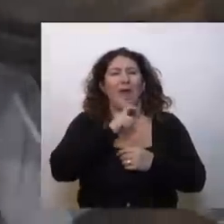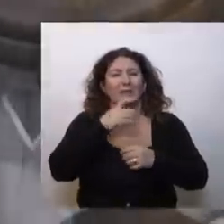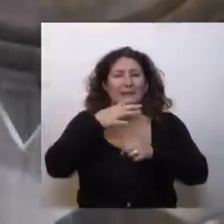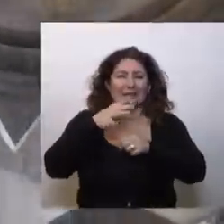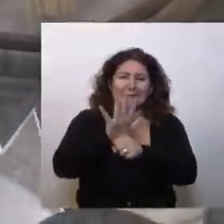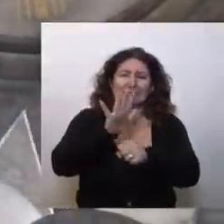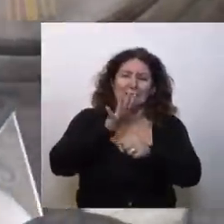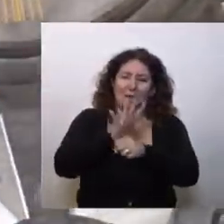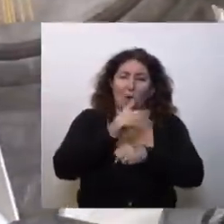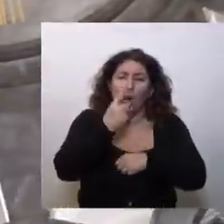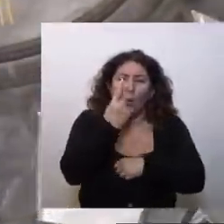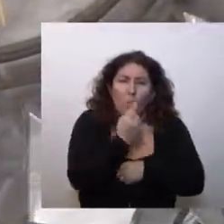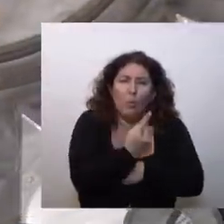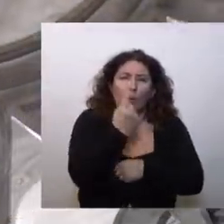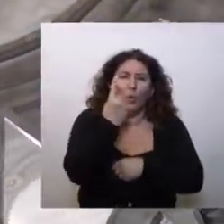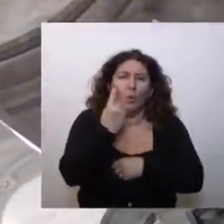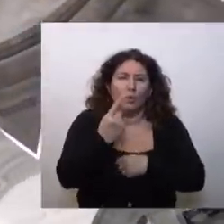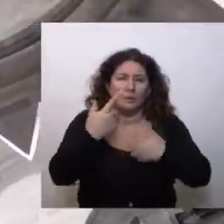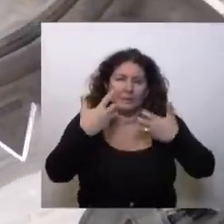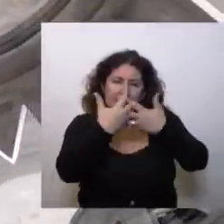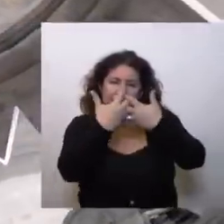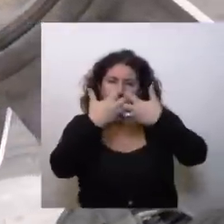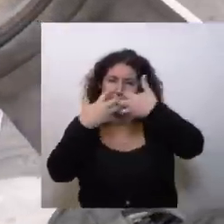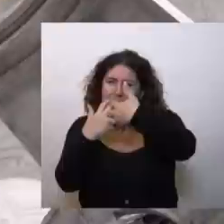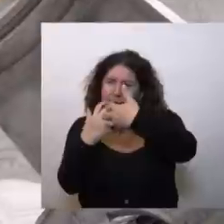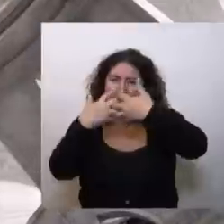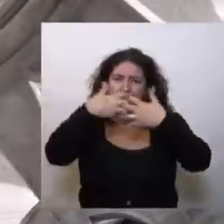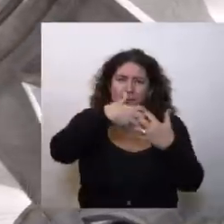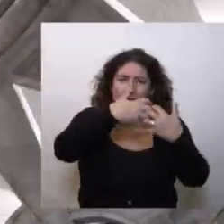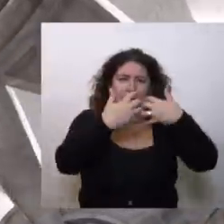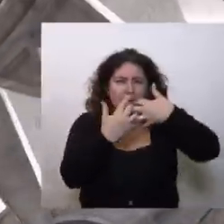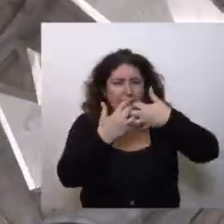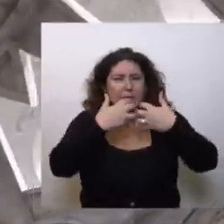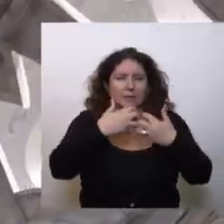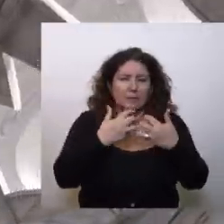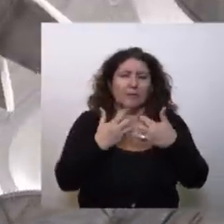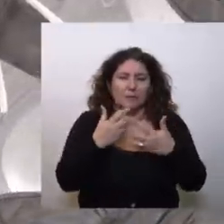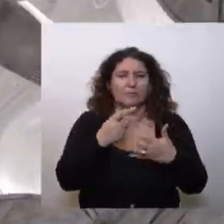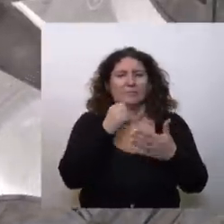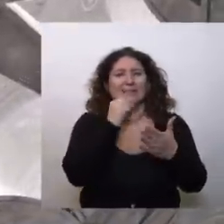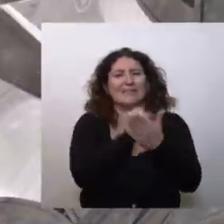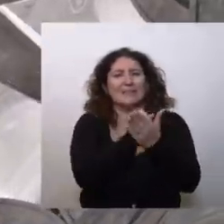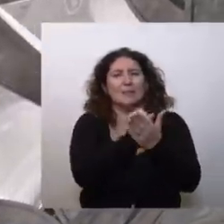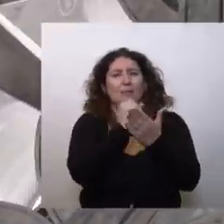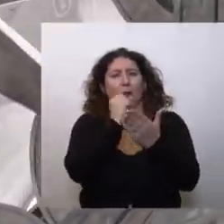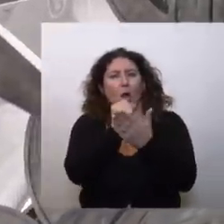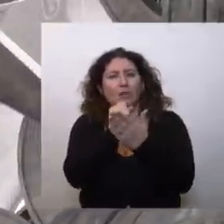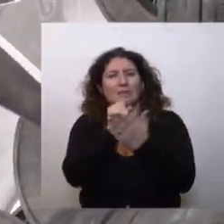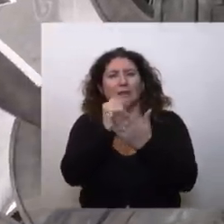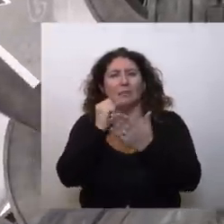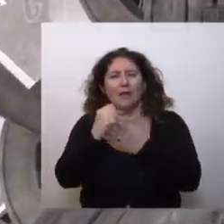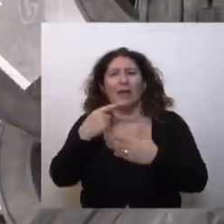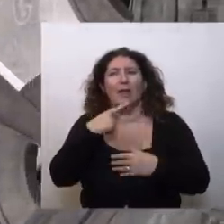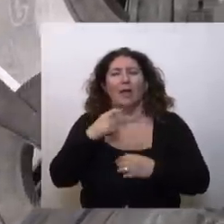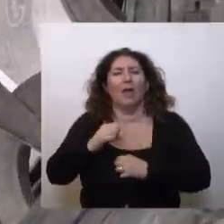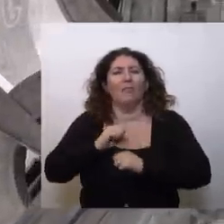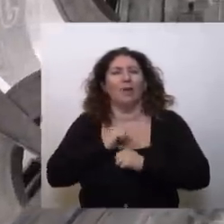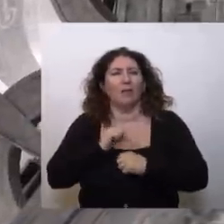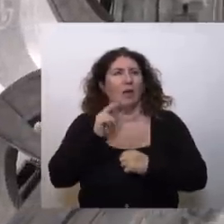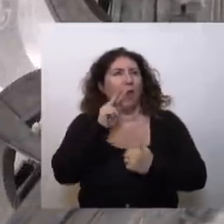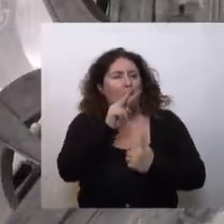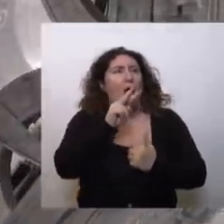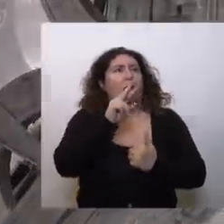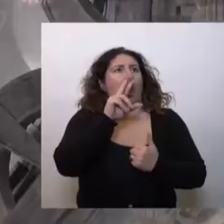scolpite una per una, incastrate una sull'altra, dei simboli che i fedeli potevano riconoscere in ogni